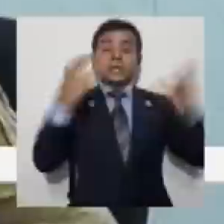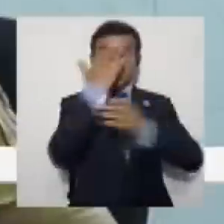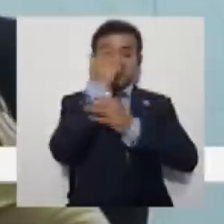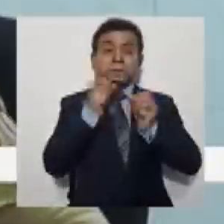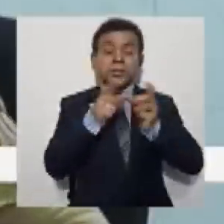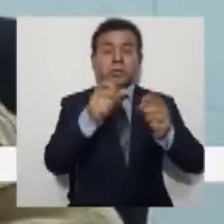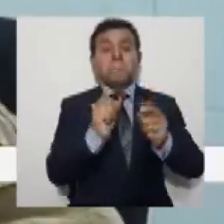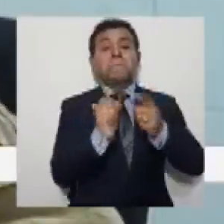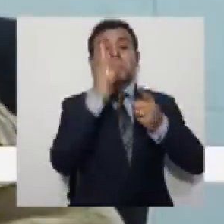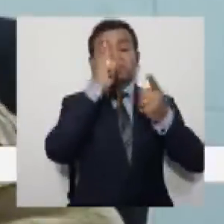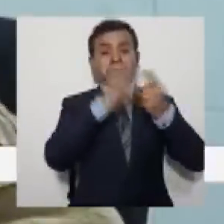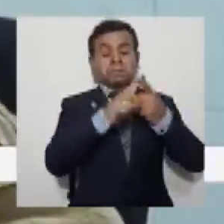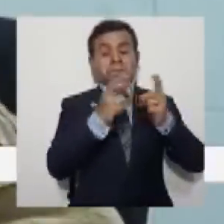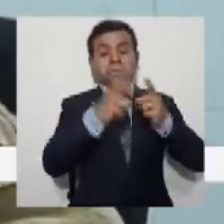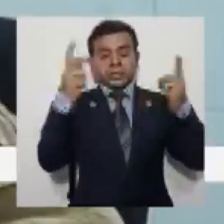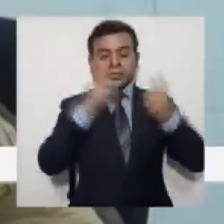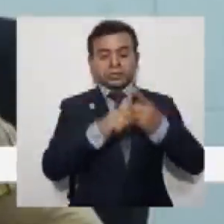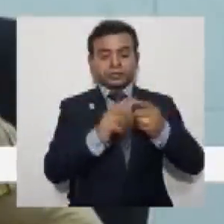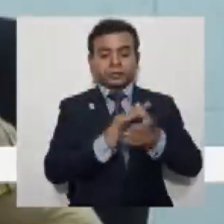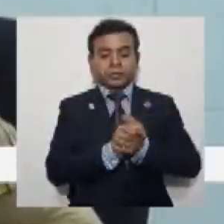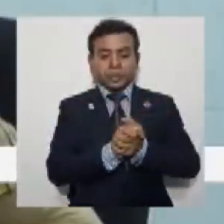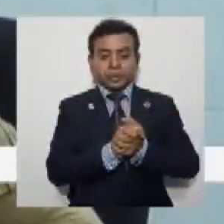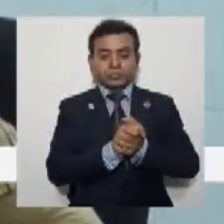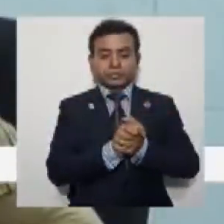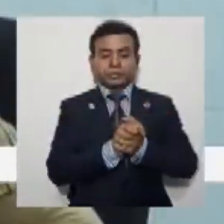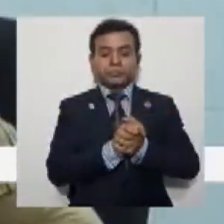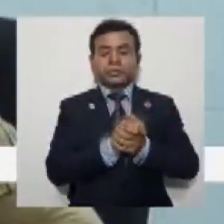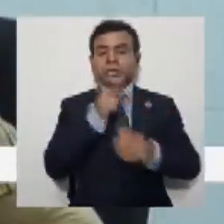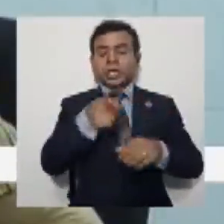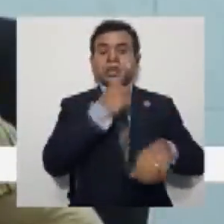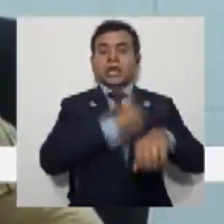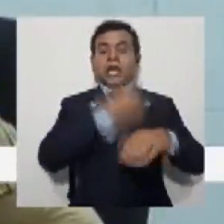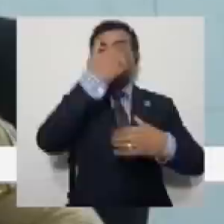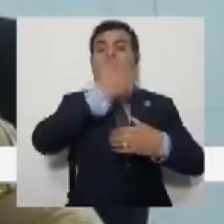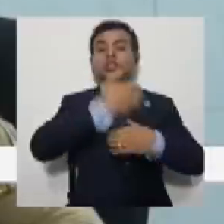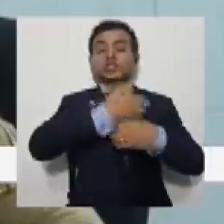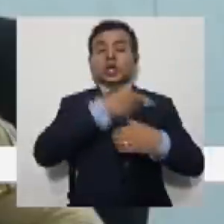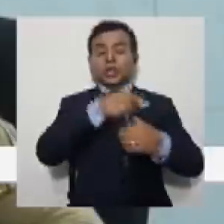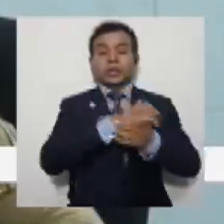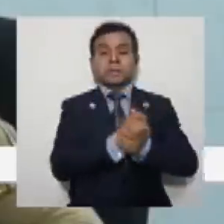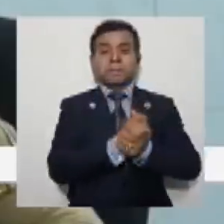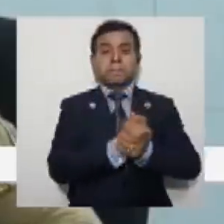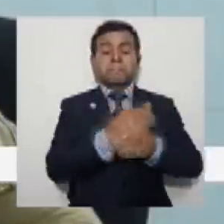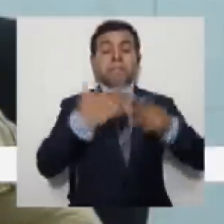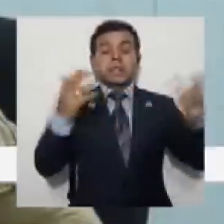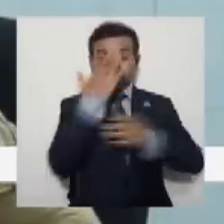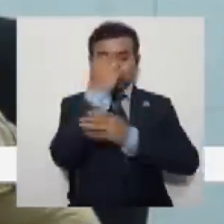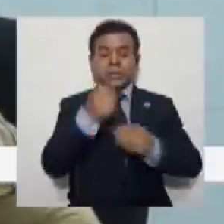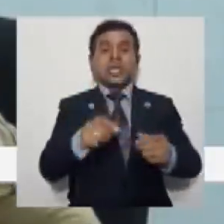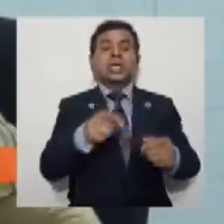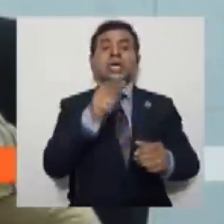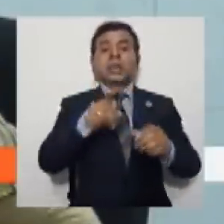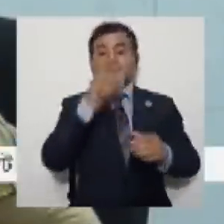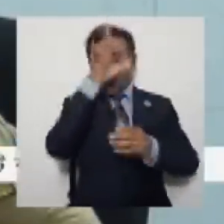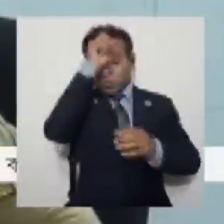আক্রান্ত সর্বাধিক আক্রান্ত পাওয়া গেছে 1 নম্বর রাজারবাগ মোহাম্মদপুর লালবাগ যাত্রাবাড়ি